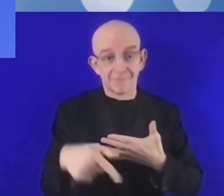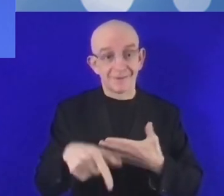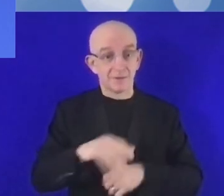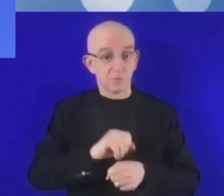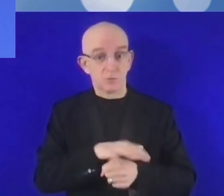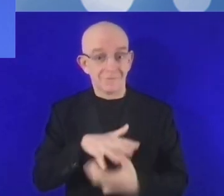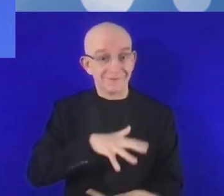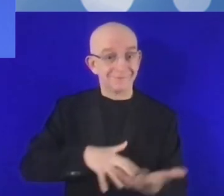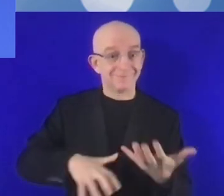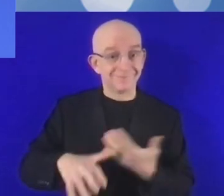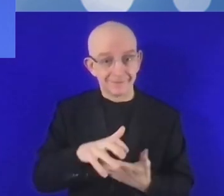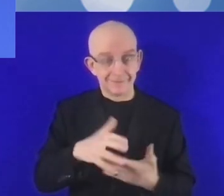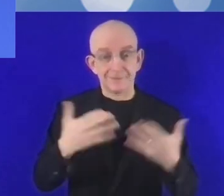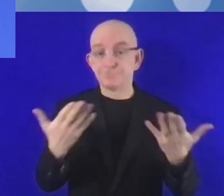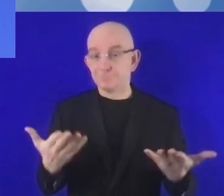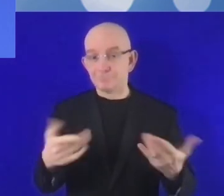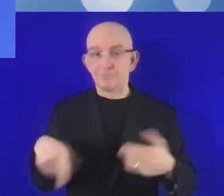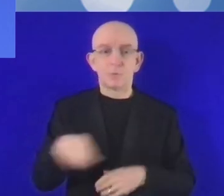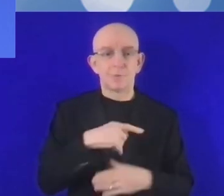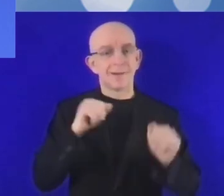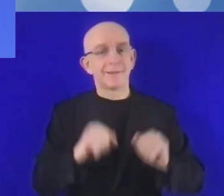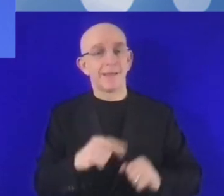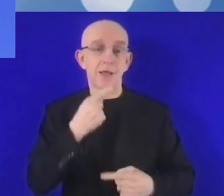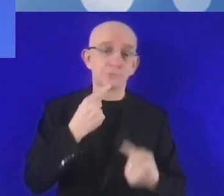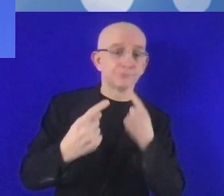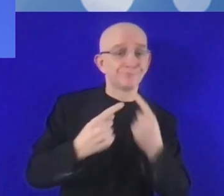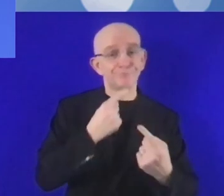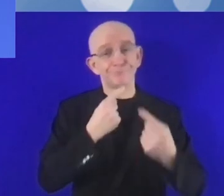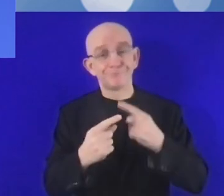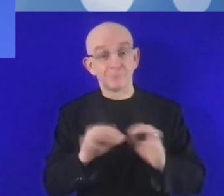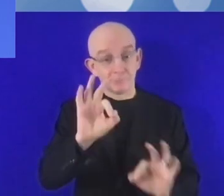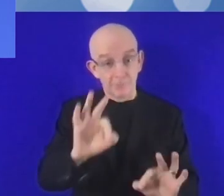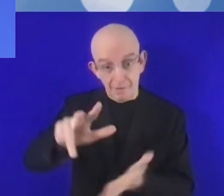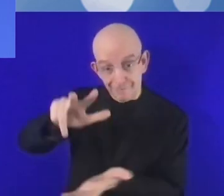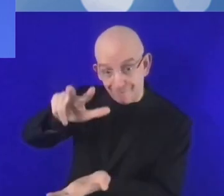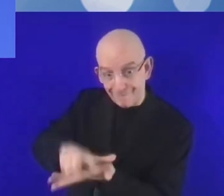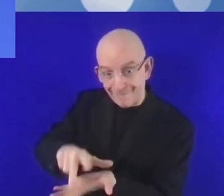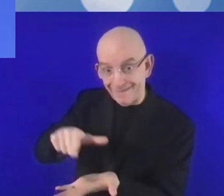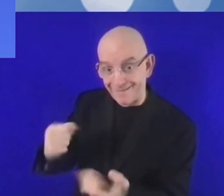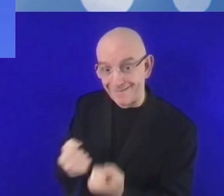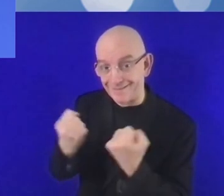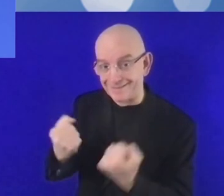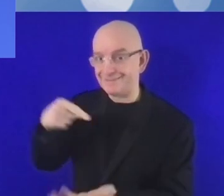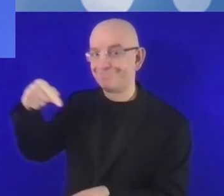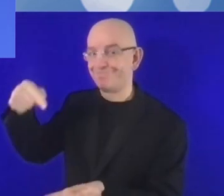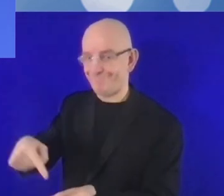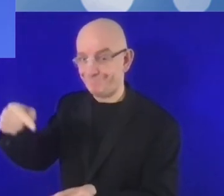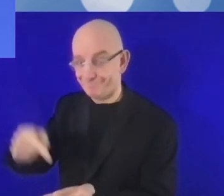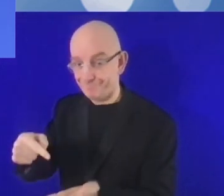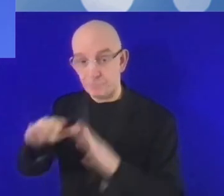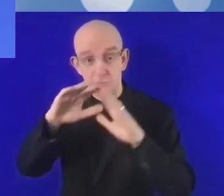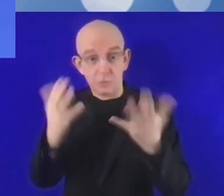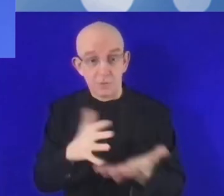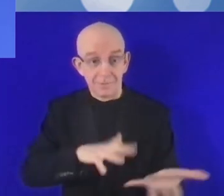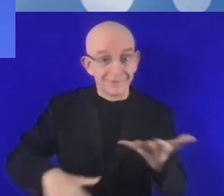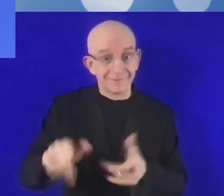поспособствовать формированию нового цифрового будущего мира. Во время кризиса, вызванного